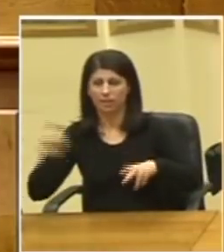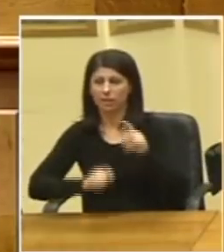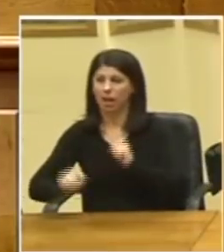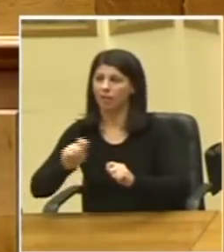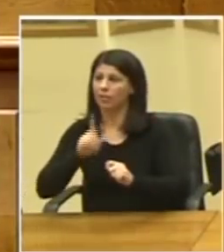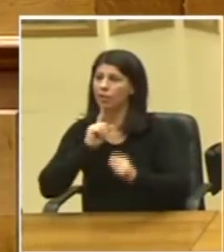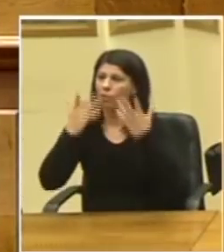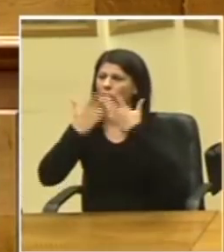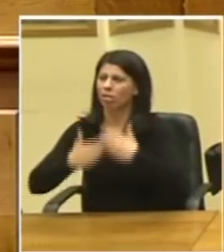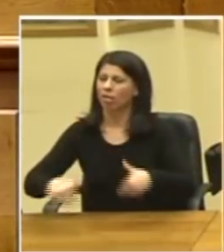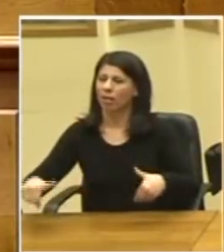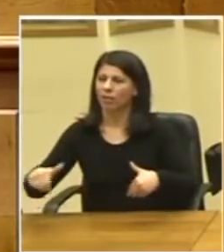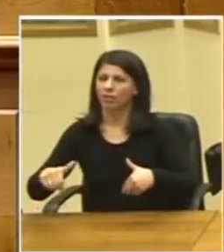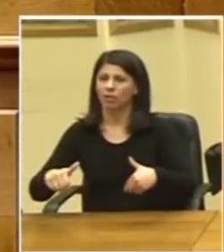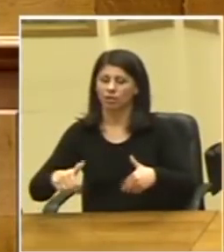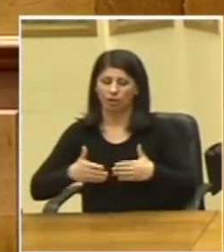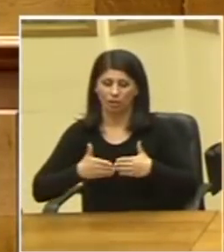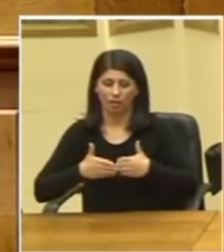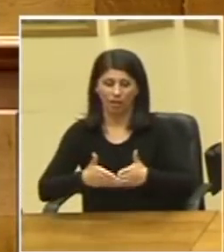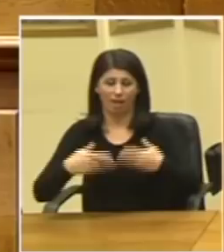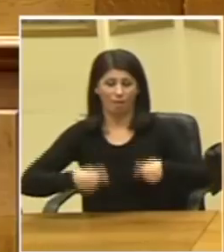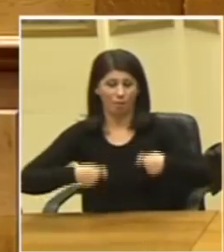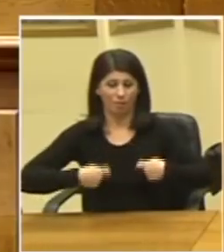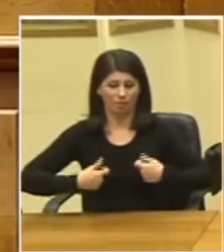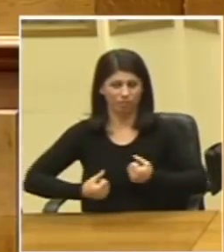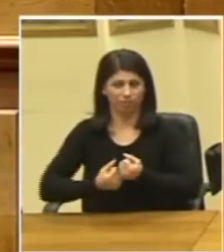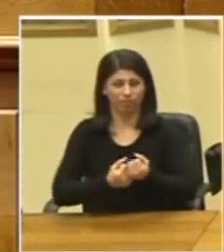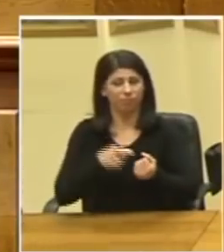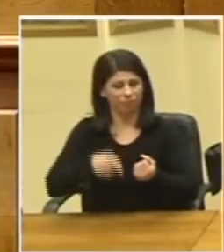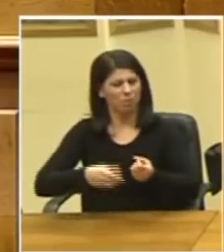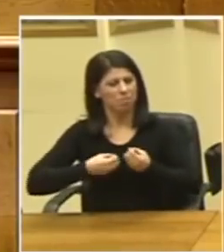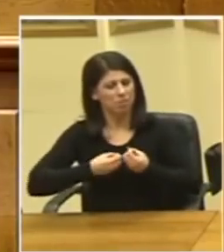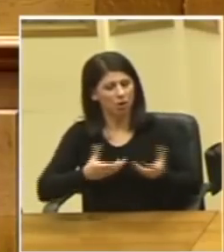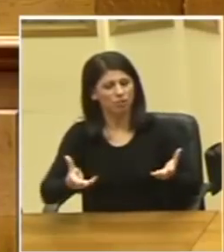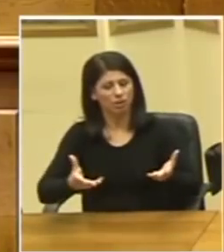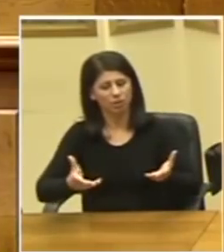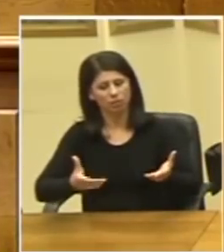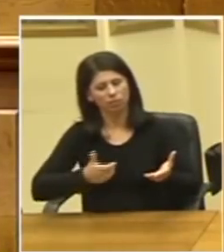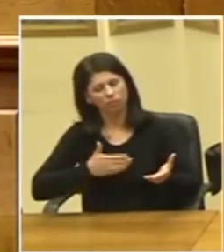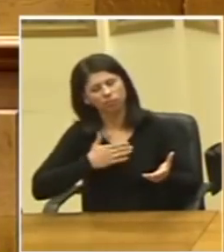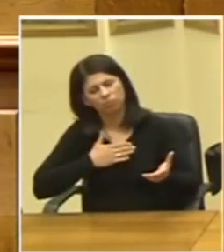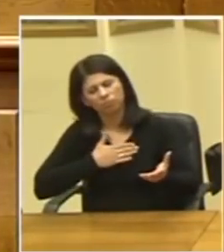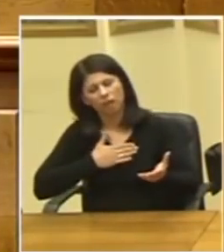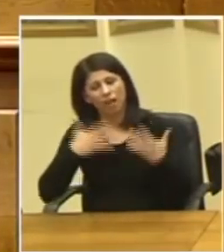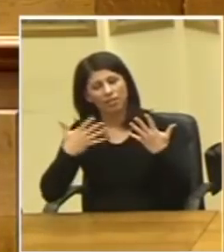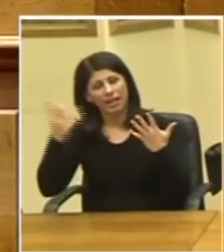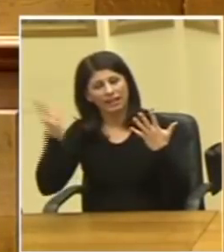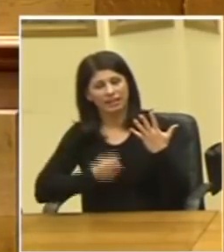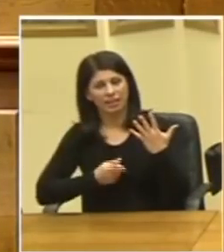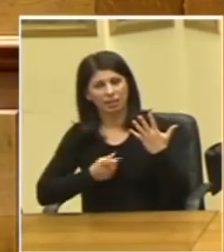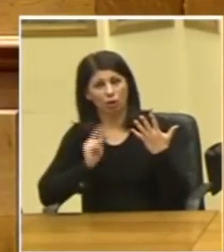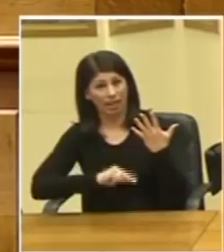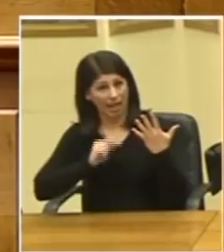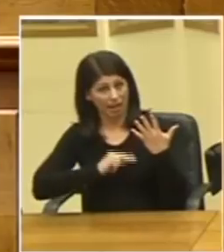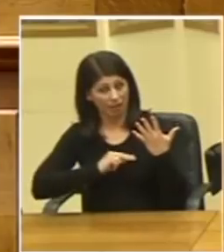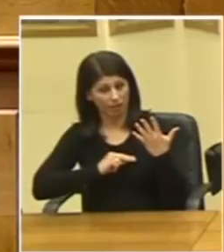το συνυποσχετικό με τους εφοπλιστές, με το οποίο προσφέρουν οικειοθελώς το 10% των